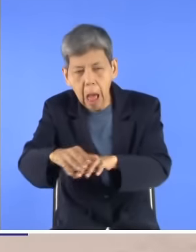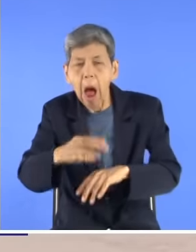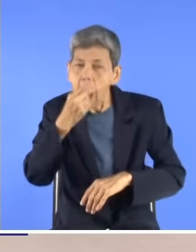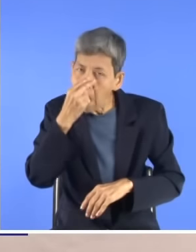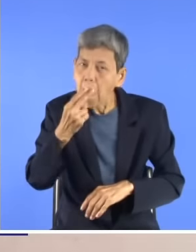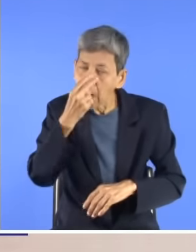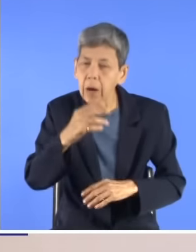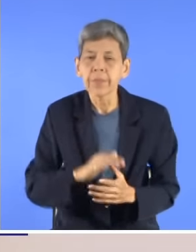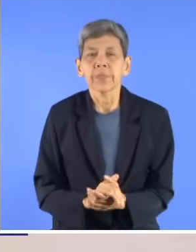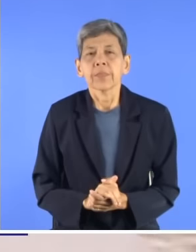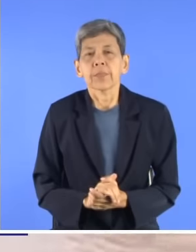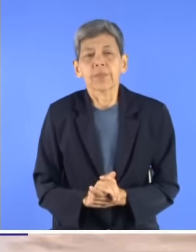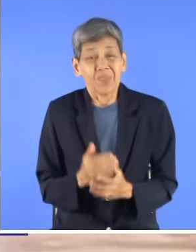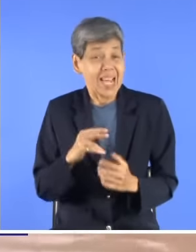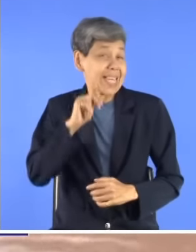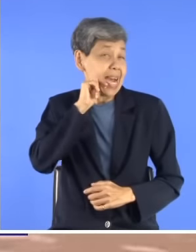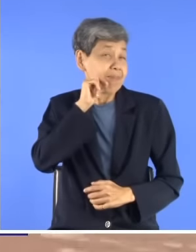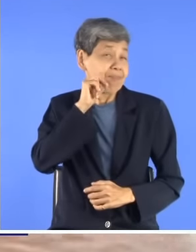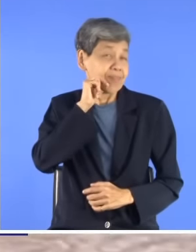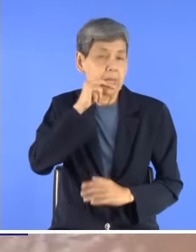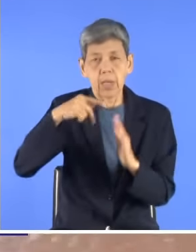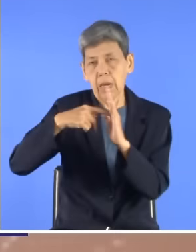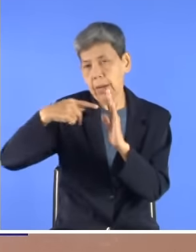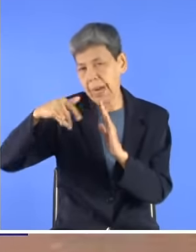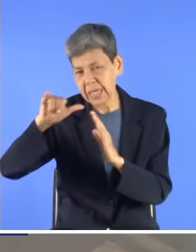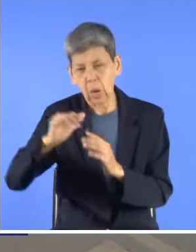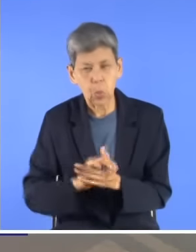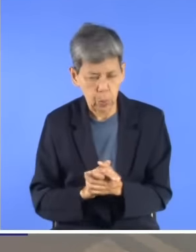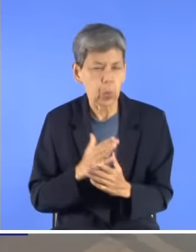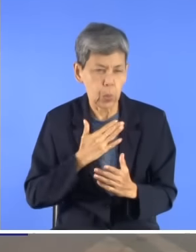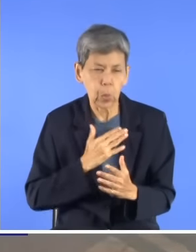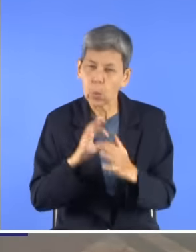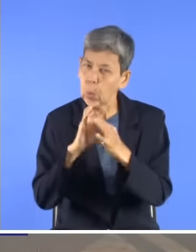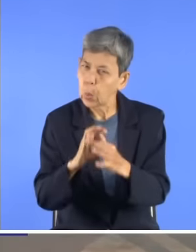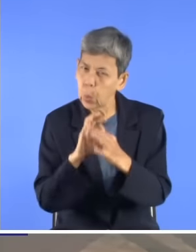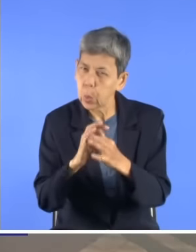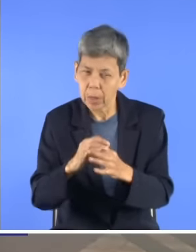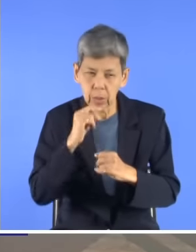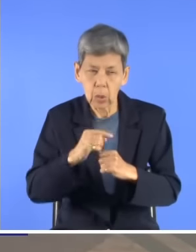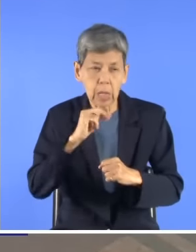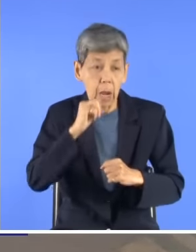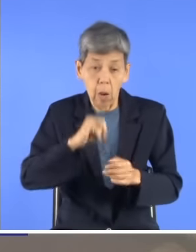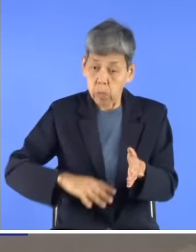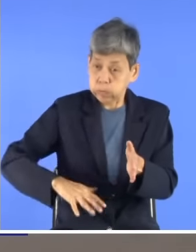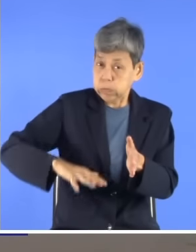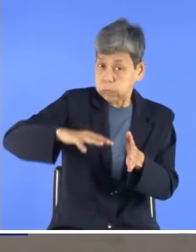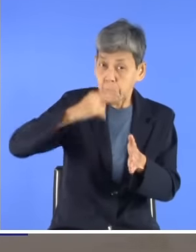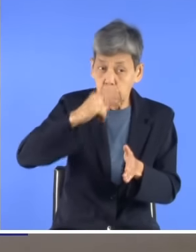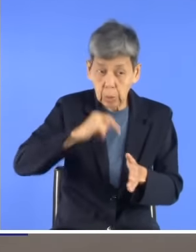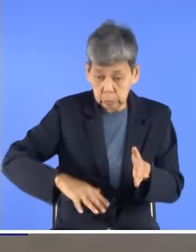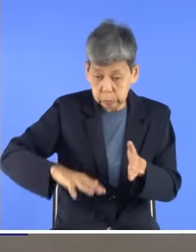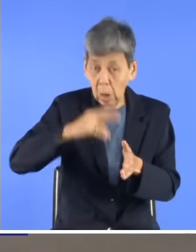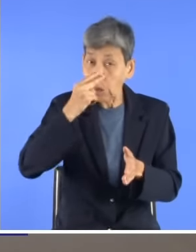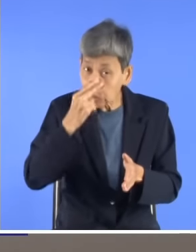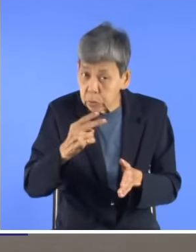นเดียวกันสถานการณ์น้ำในจังหวัดพะเยาเขาบอกว่ายังเป็นห่วงนะซึ่งแต่ละอ่างน้ำก็เริ่มล้นแล้วเนี่ยเริ่มล้นแล้วว่าอย่างนั้นเถอ